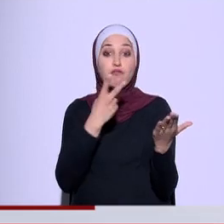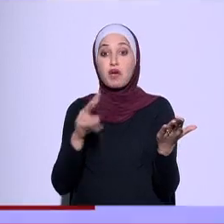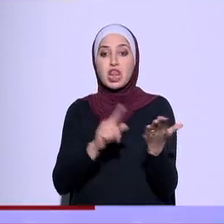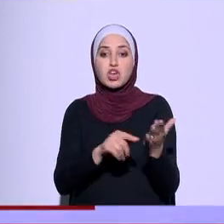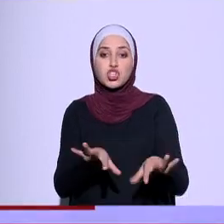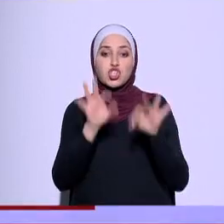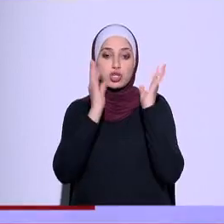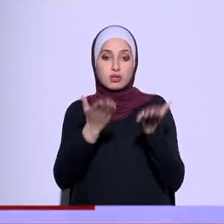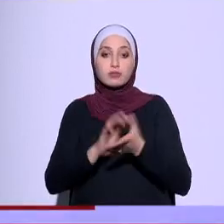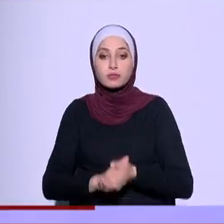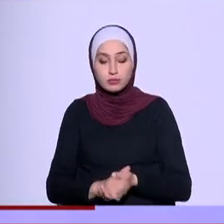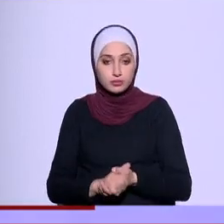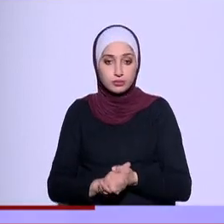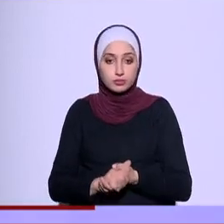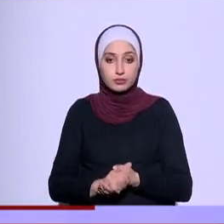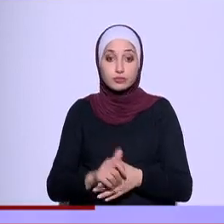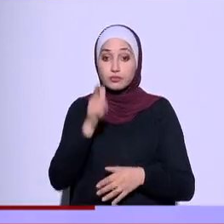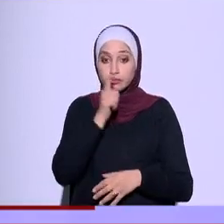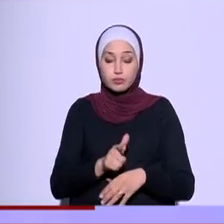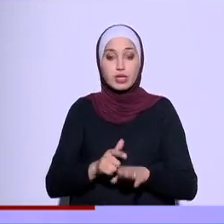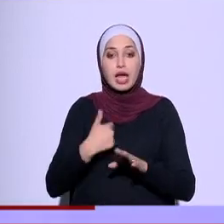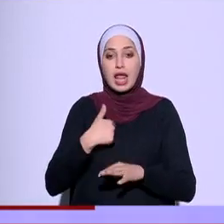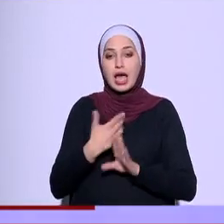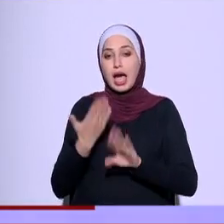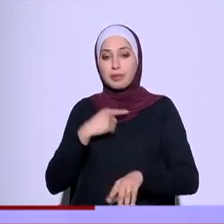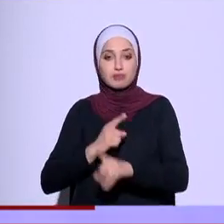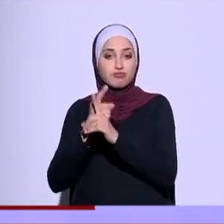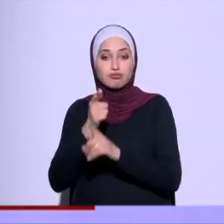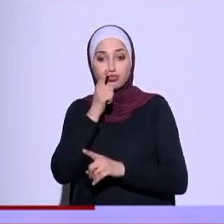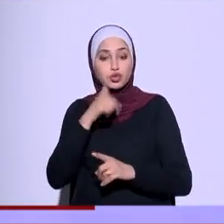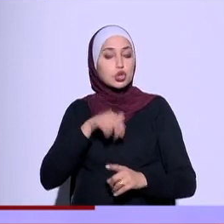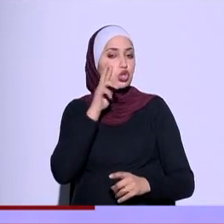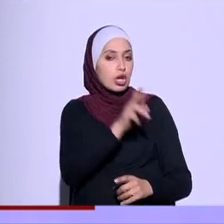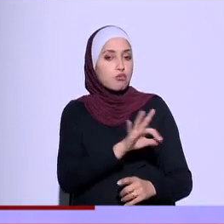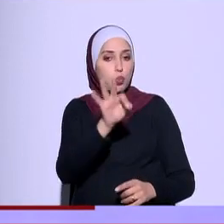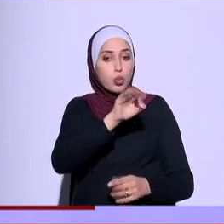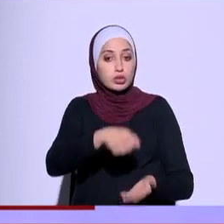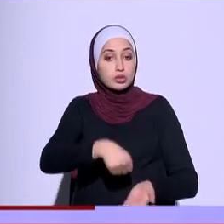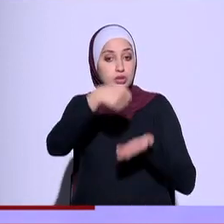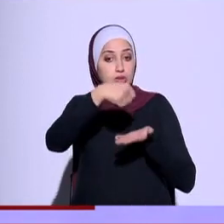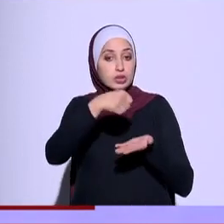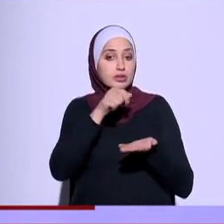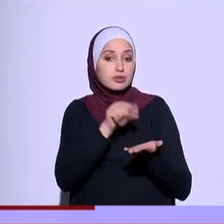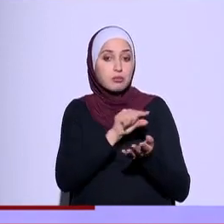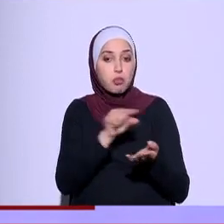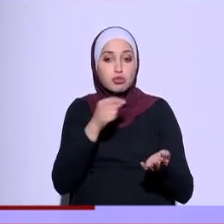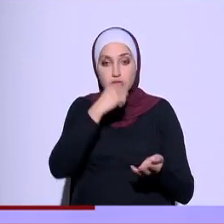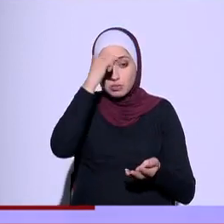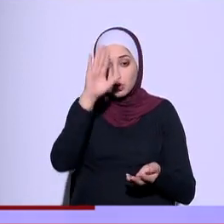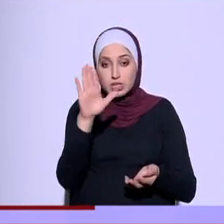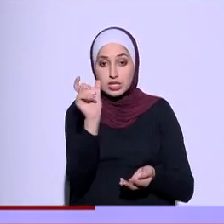ومن باب الفضول حاولت الاطلاع على نسخة التطبيق على متجر التطبيقات، وجدت تطبيق سند لديه